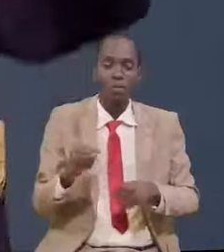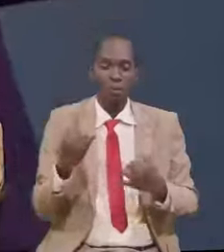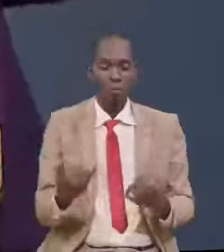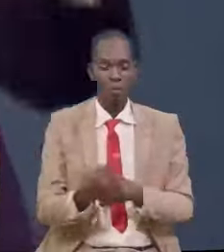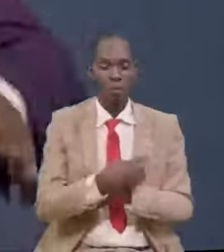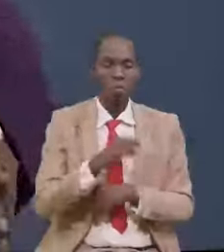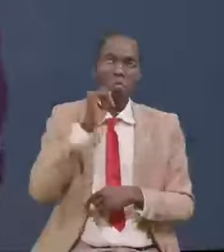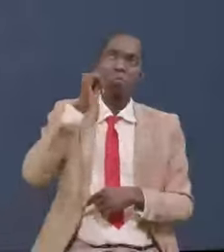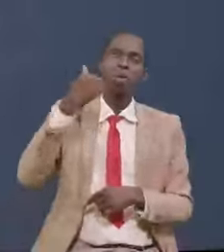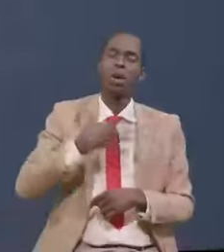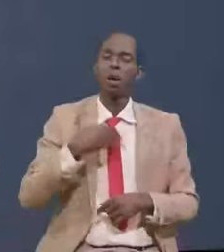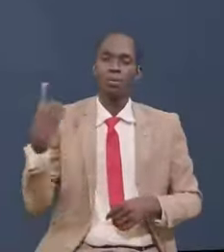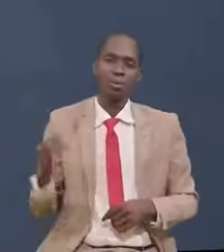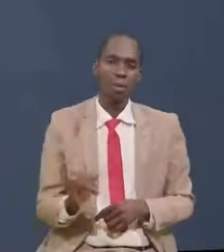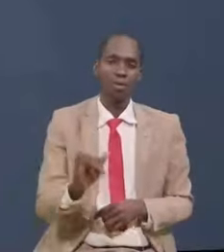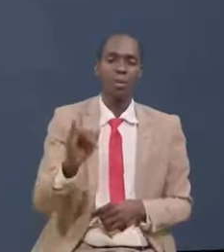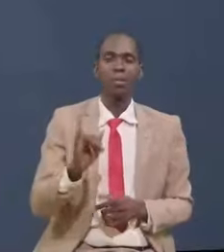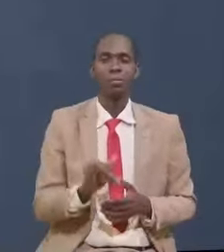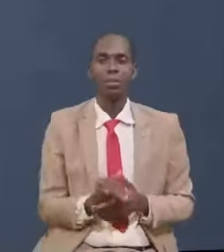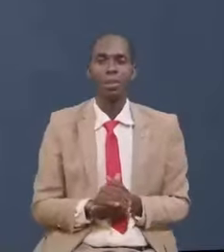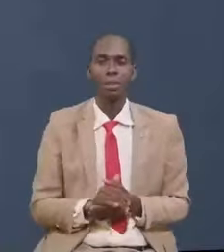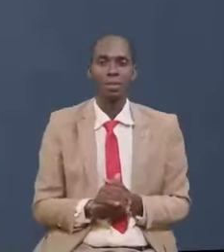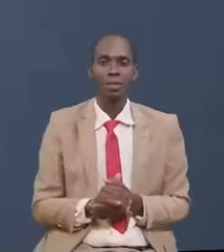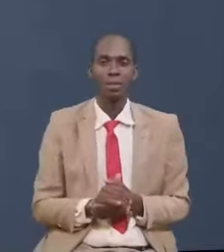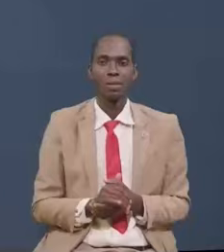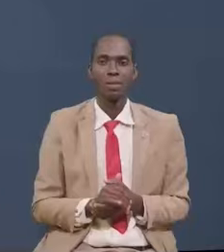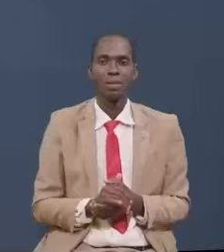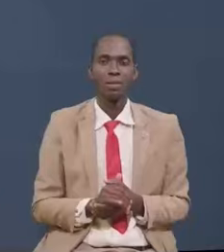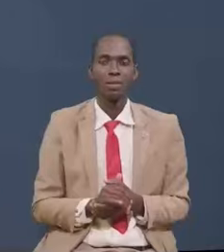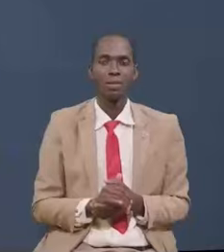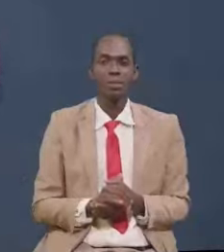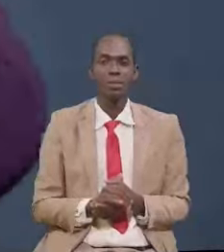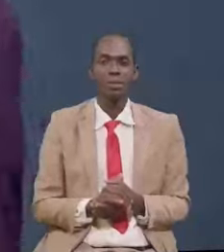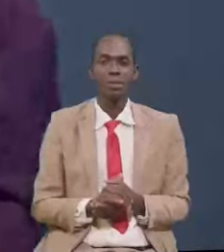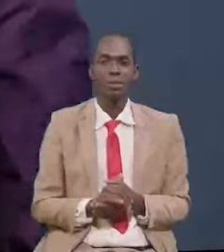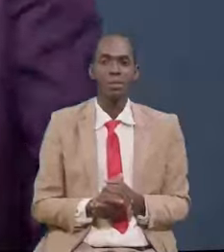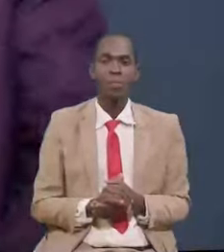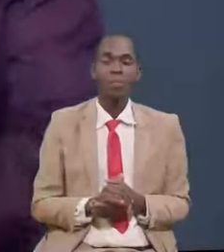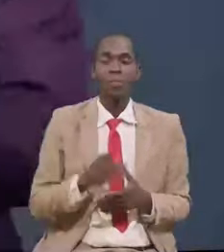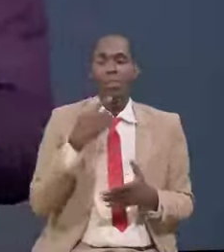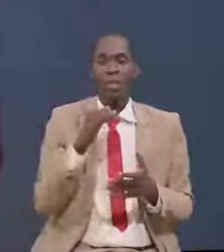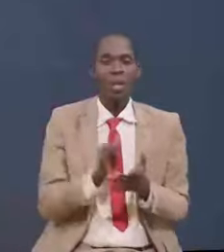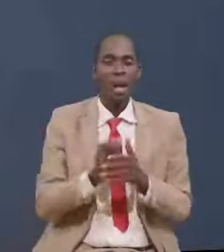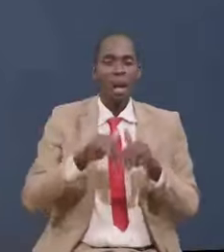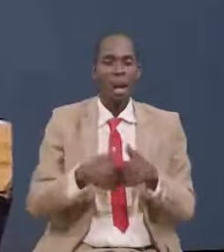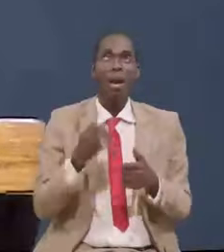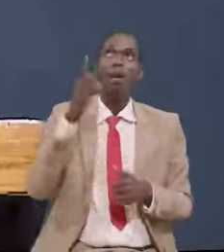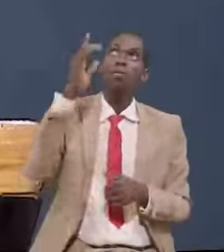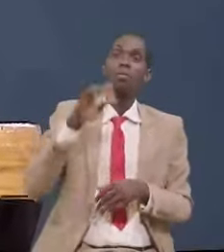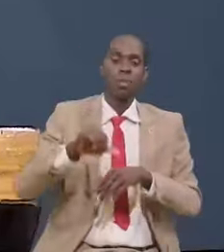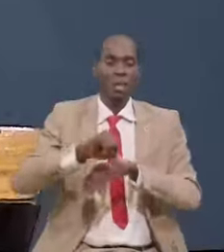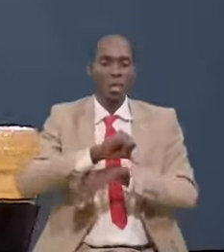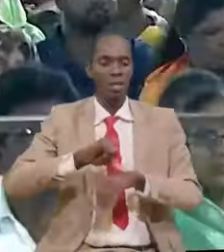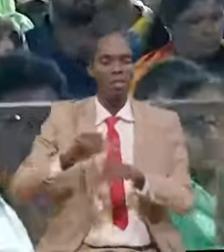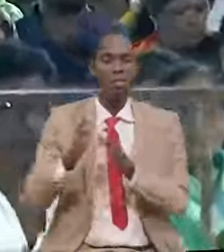Et qui sauve de la souffrance d'aujourd'hui, de demain et pour toujours. Vous savez comment